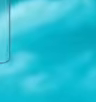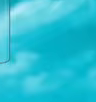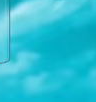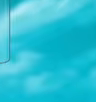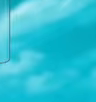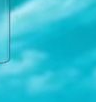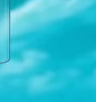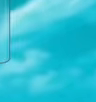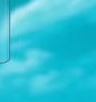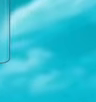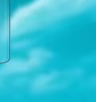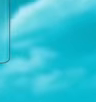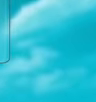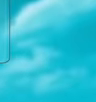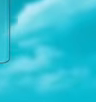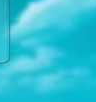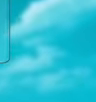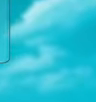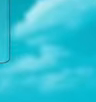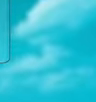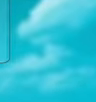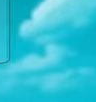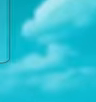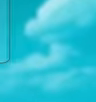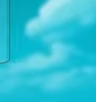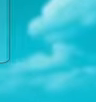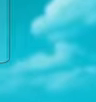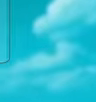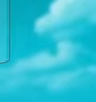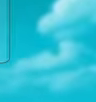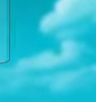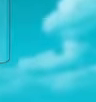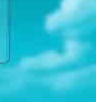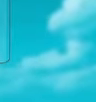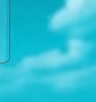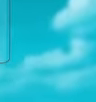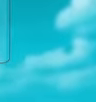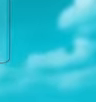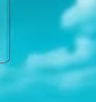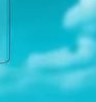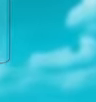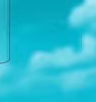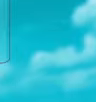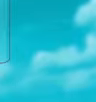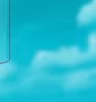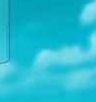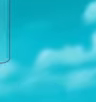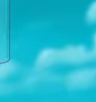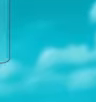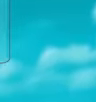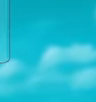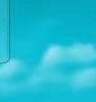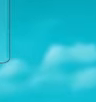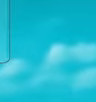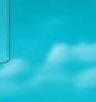В Аральском районе днем плюс 2 градуса, ночью минус 3. В Казаринском районе днем 3 тепла, ночью минус